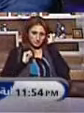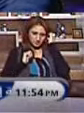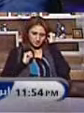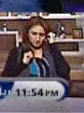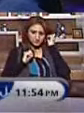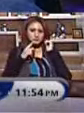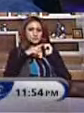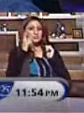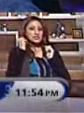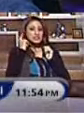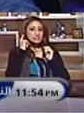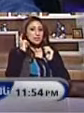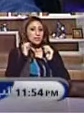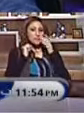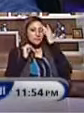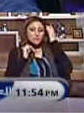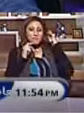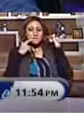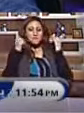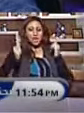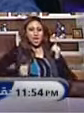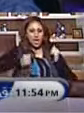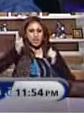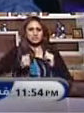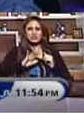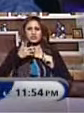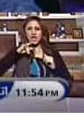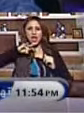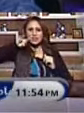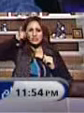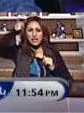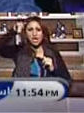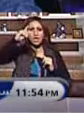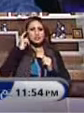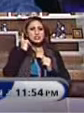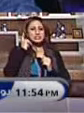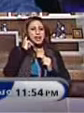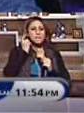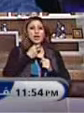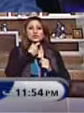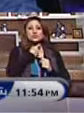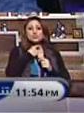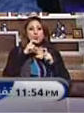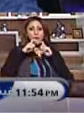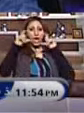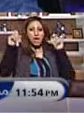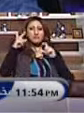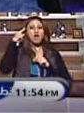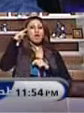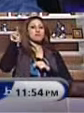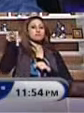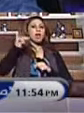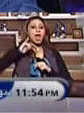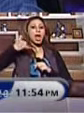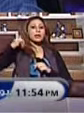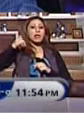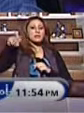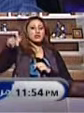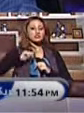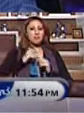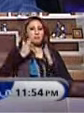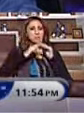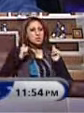لان كان العقاد يقول جملته الشهيره اذا ضعفت حجه الرجل على صوته علو الصوت